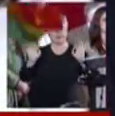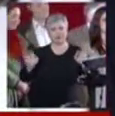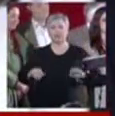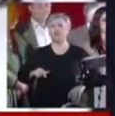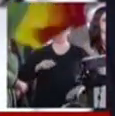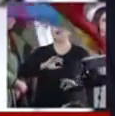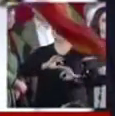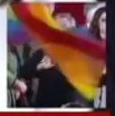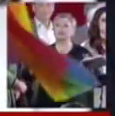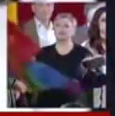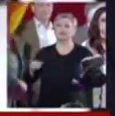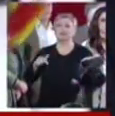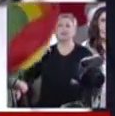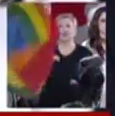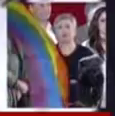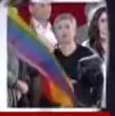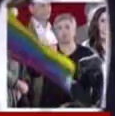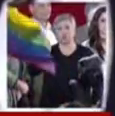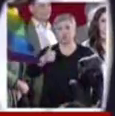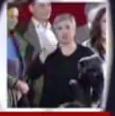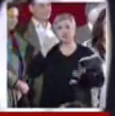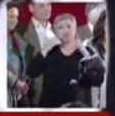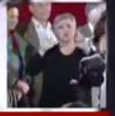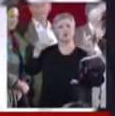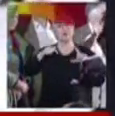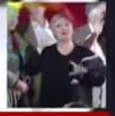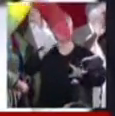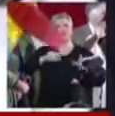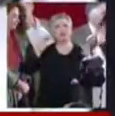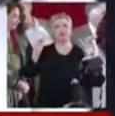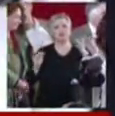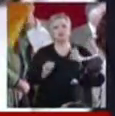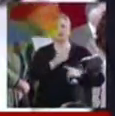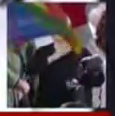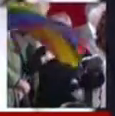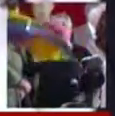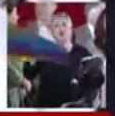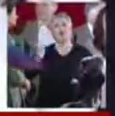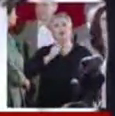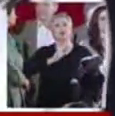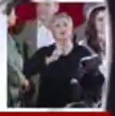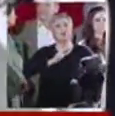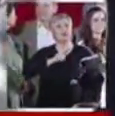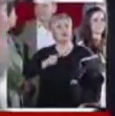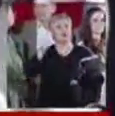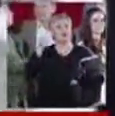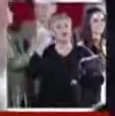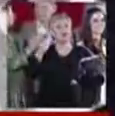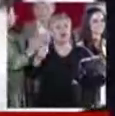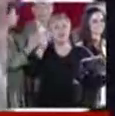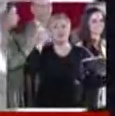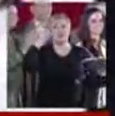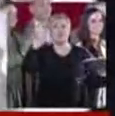26η μαΐου θα είναι ένα αποτέλεσμα που θα επιβεβαιώνει τις προσδοκίες και τους αγώνες μας καλή δύναμη σε όλους και σε